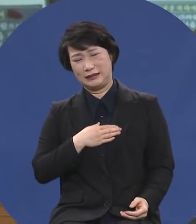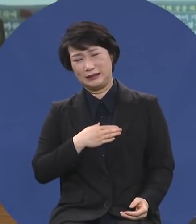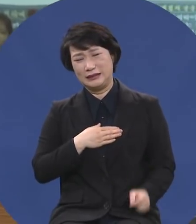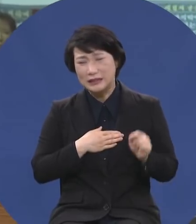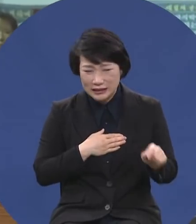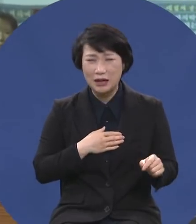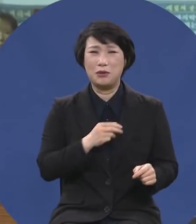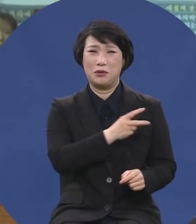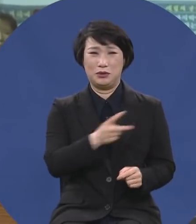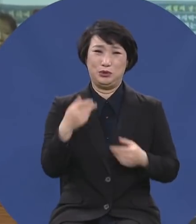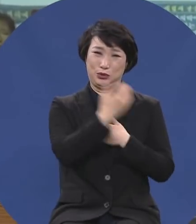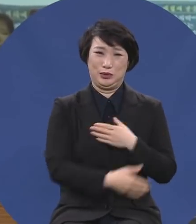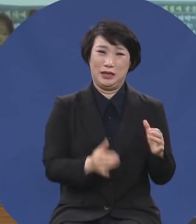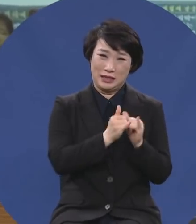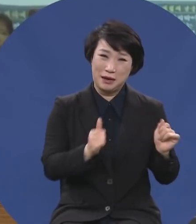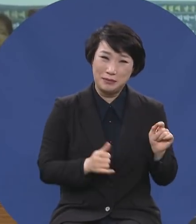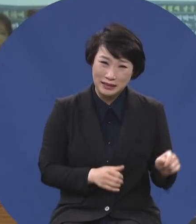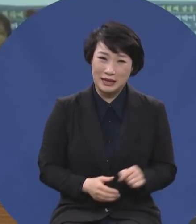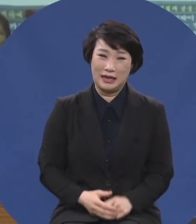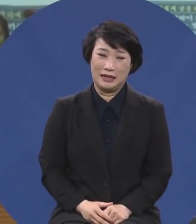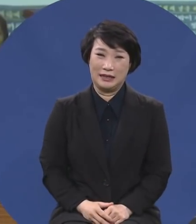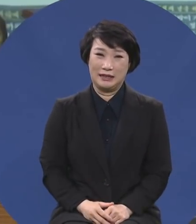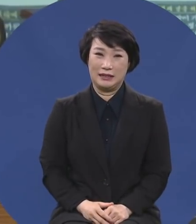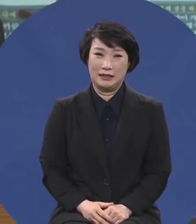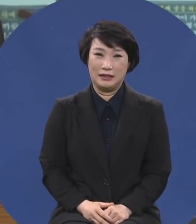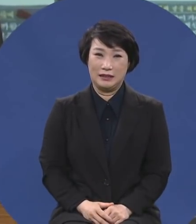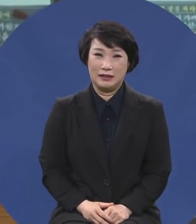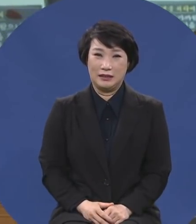육의 사람이지 않느냐 그 말이야. 응?